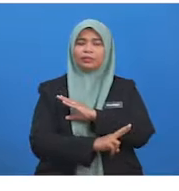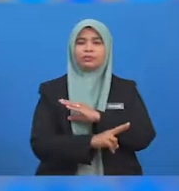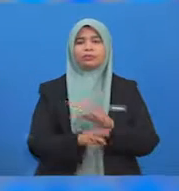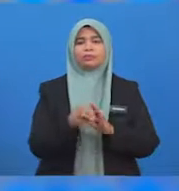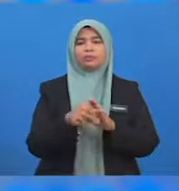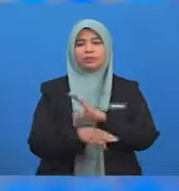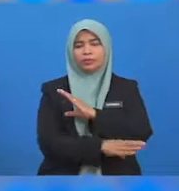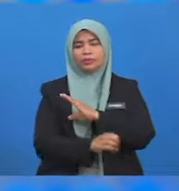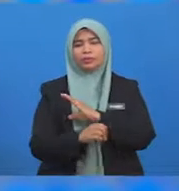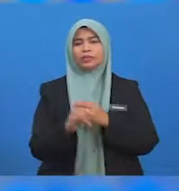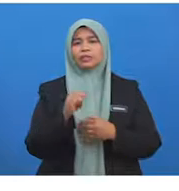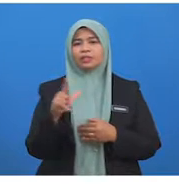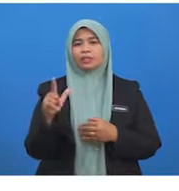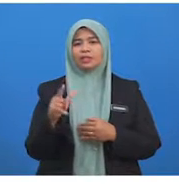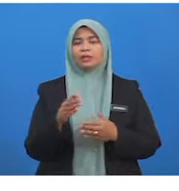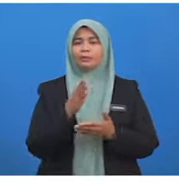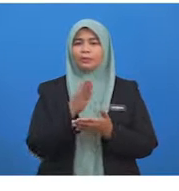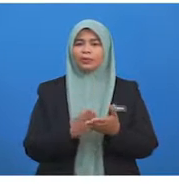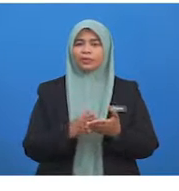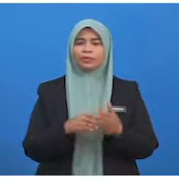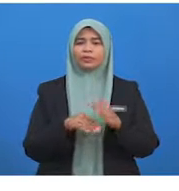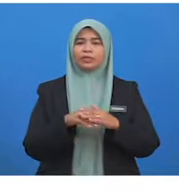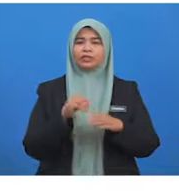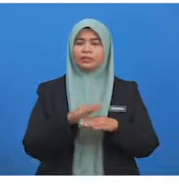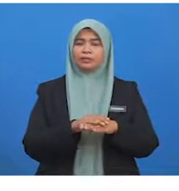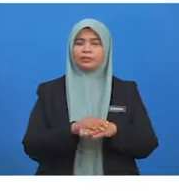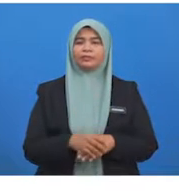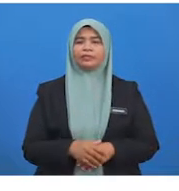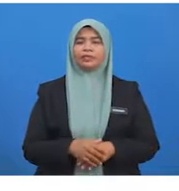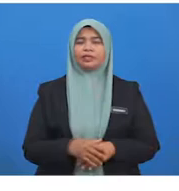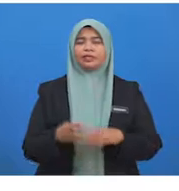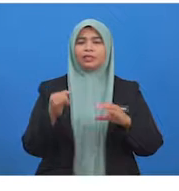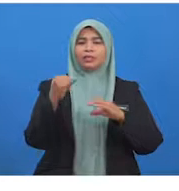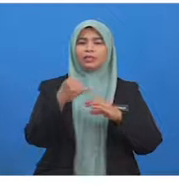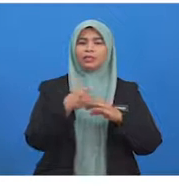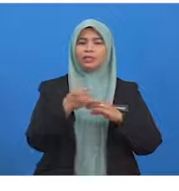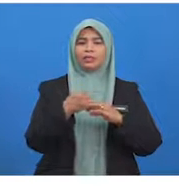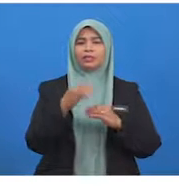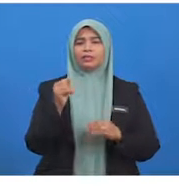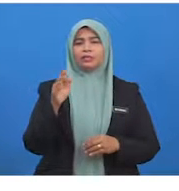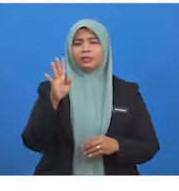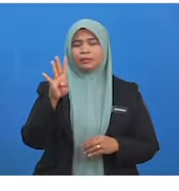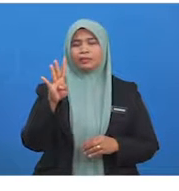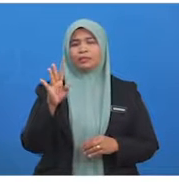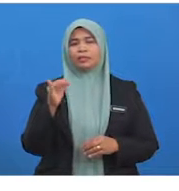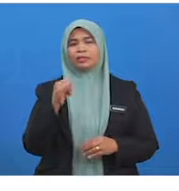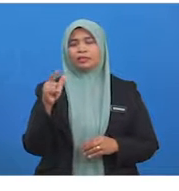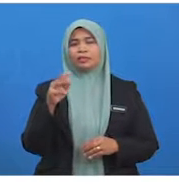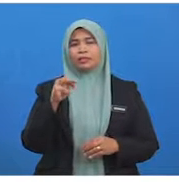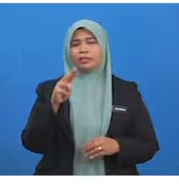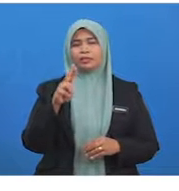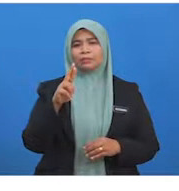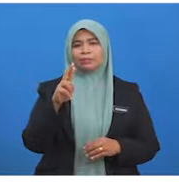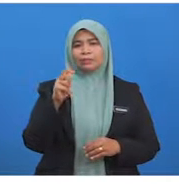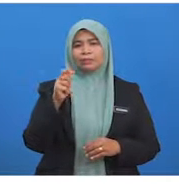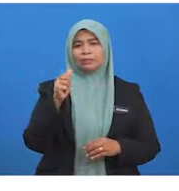Jenayah hudud yang kelima ialah murtad, iaitu keluar Islam. Jadi, apakah hukuman untuk orang yang keluar Islam